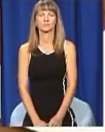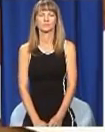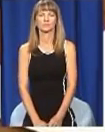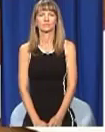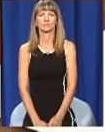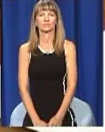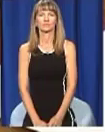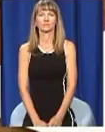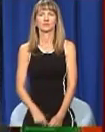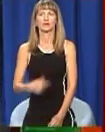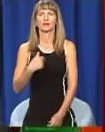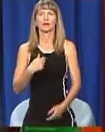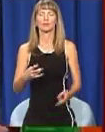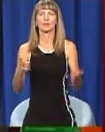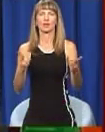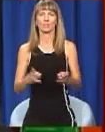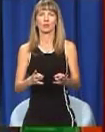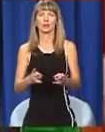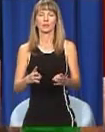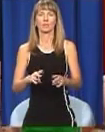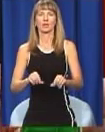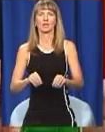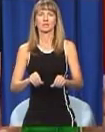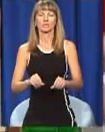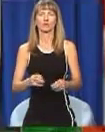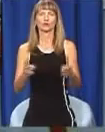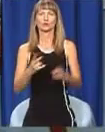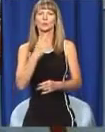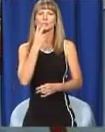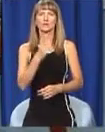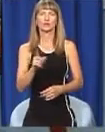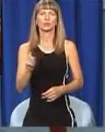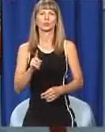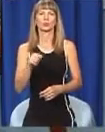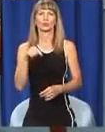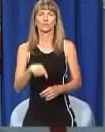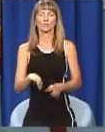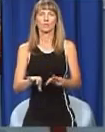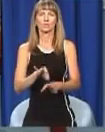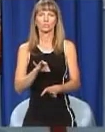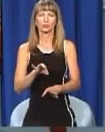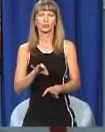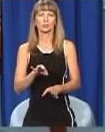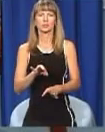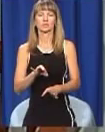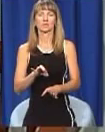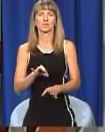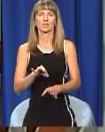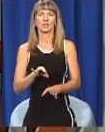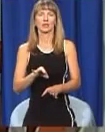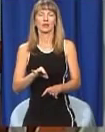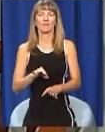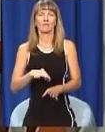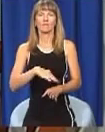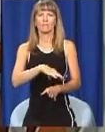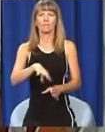Так, нам необходим раствор. Давай-ка посмотрим, что у нас здесь получилось. По-моему, весь наш